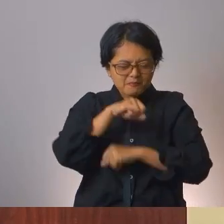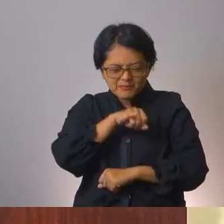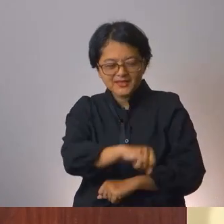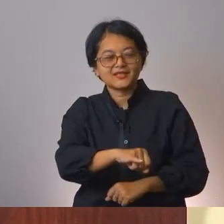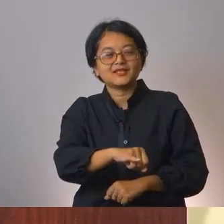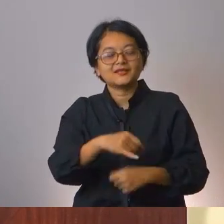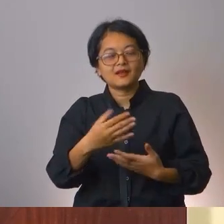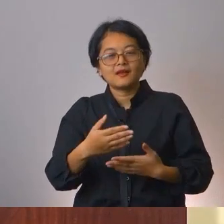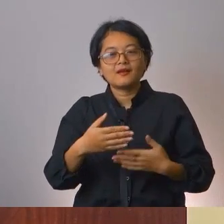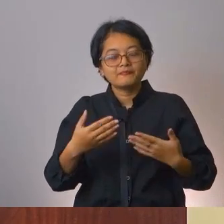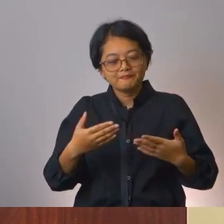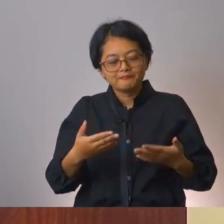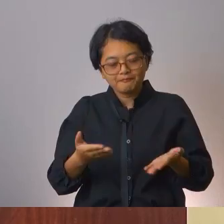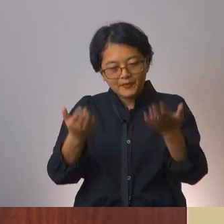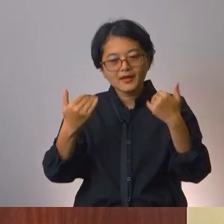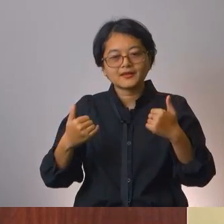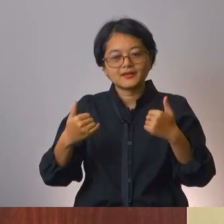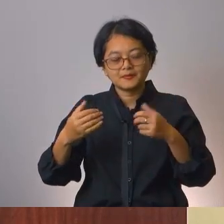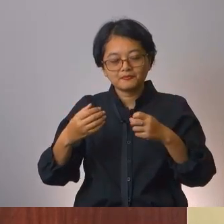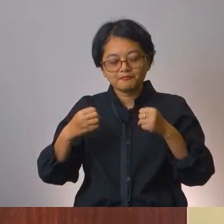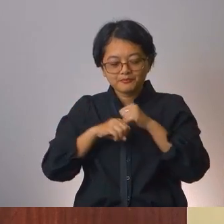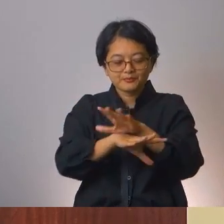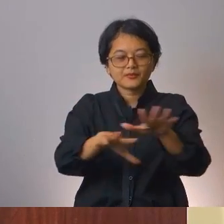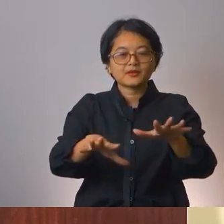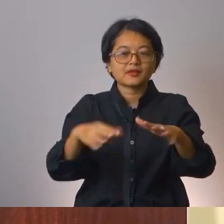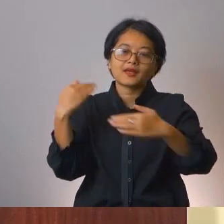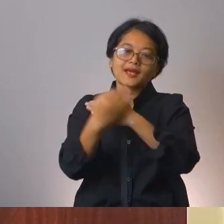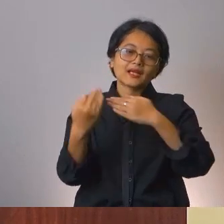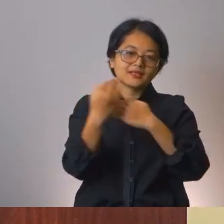hadirkanlah kasih di tengah-tengah persahabatan itu.